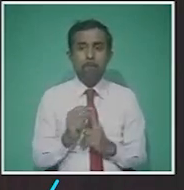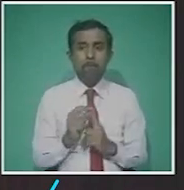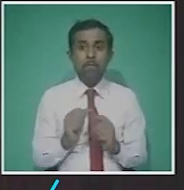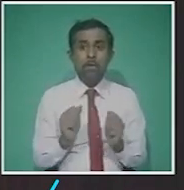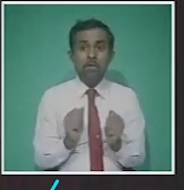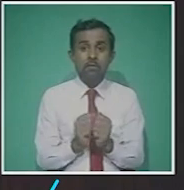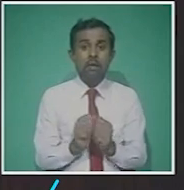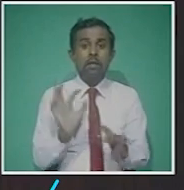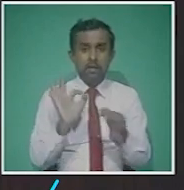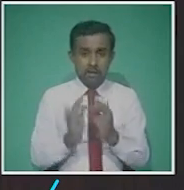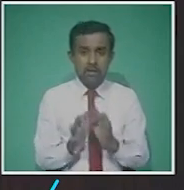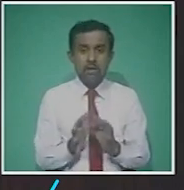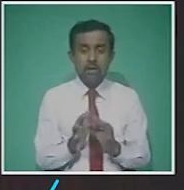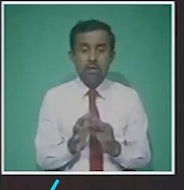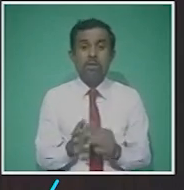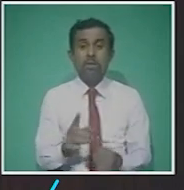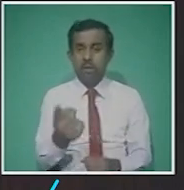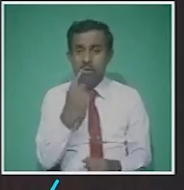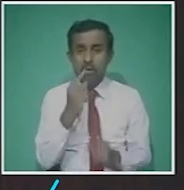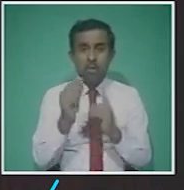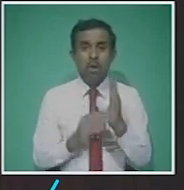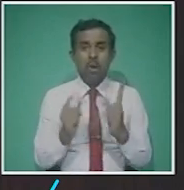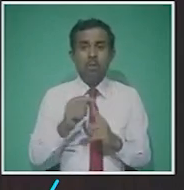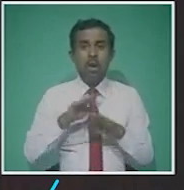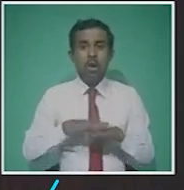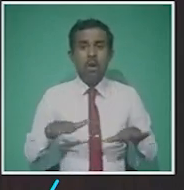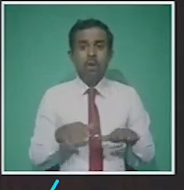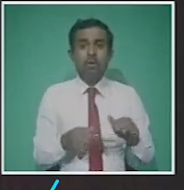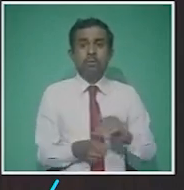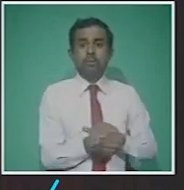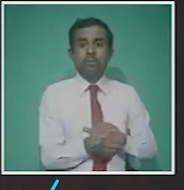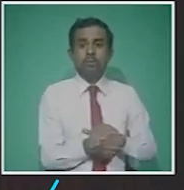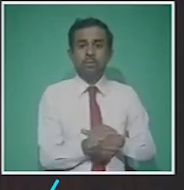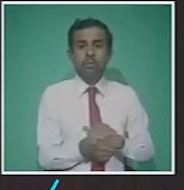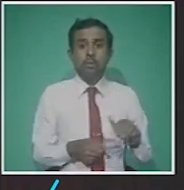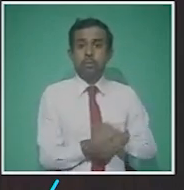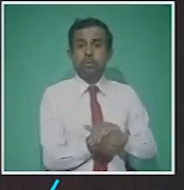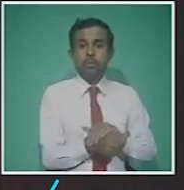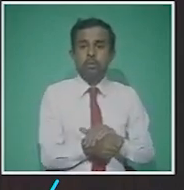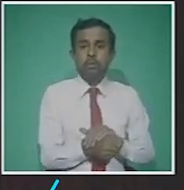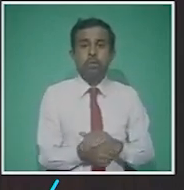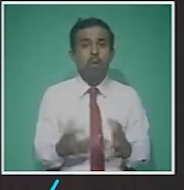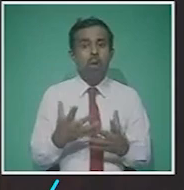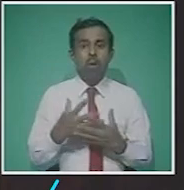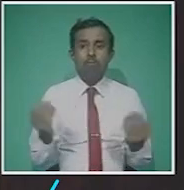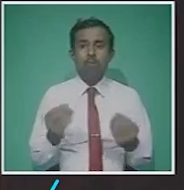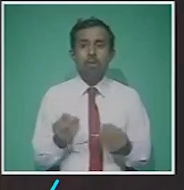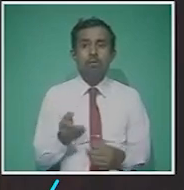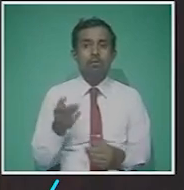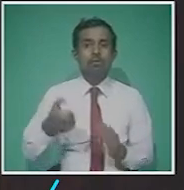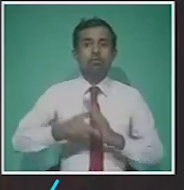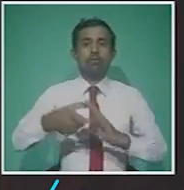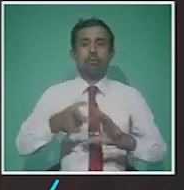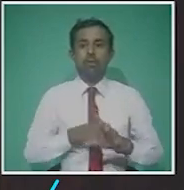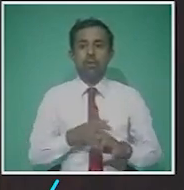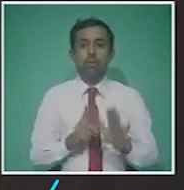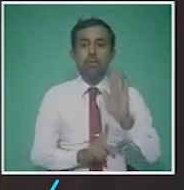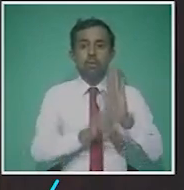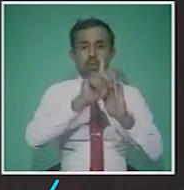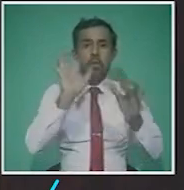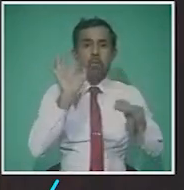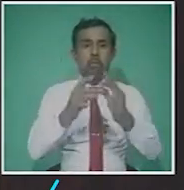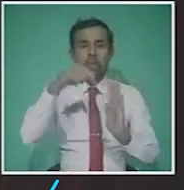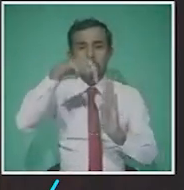marga hinda ekwa gini tibbe. Ehema kiyapu mantriwarya dan shishyanga kulappu karanawa. Kulappu karala ekalanga vinasha karanna hadanne oya. උතුරත් ගිනි